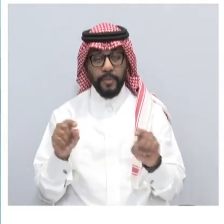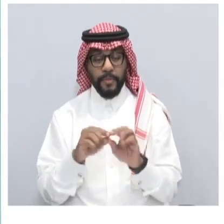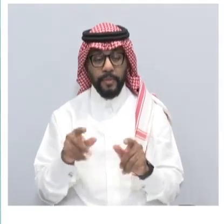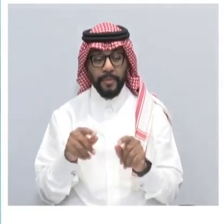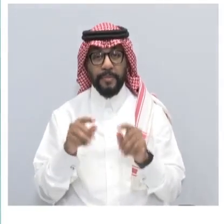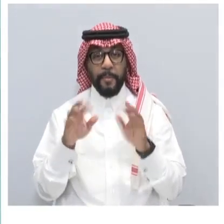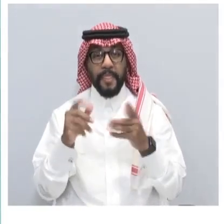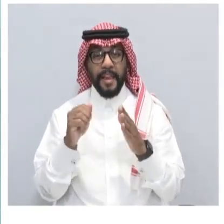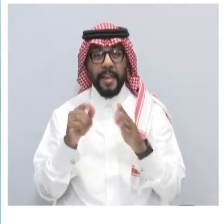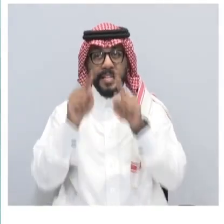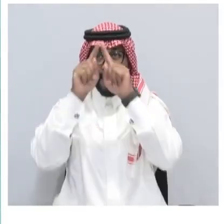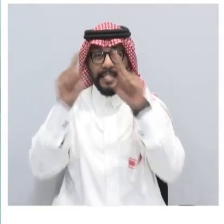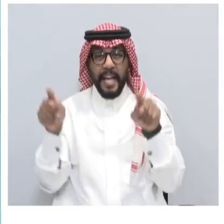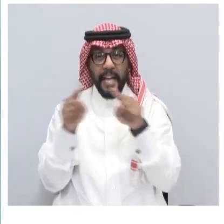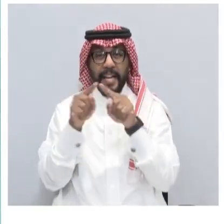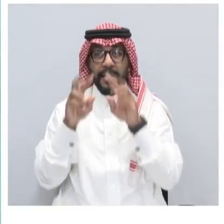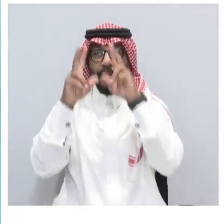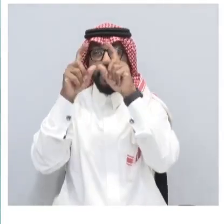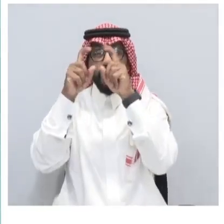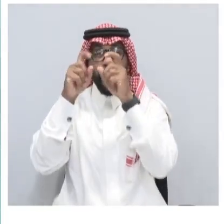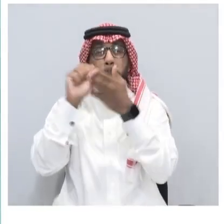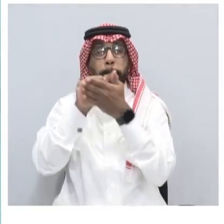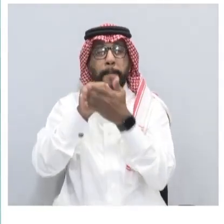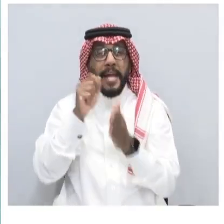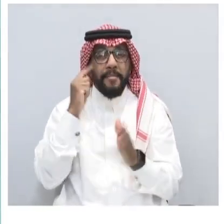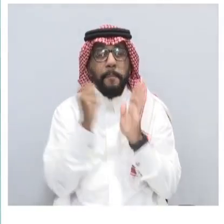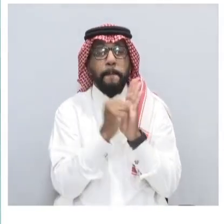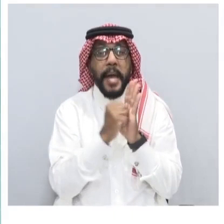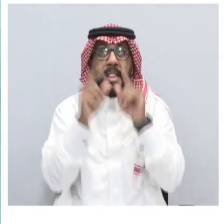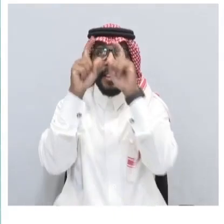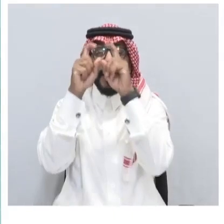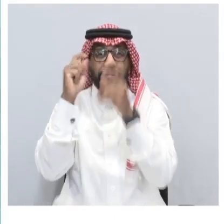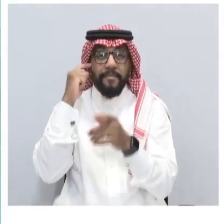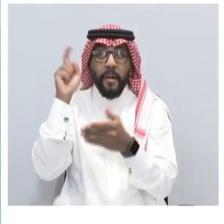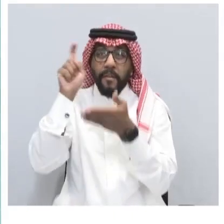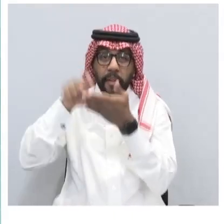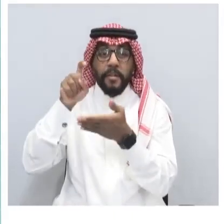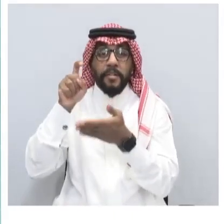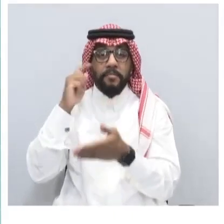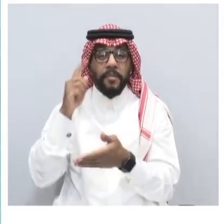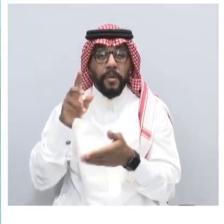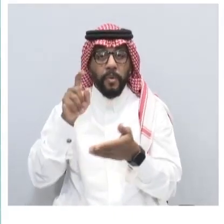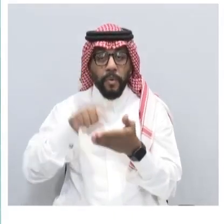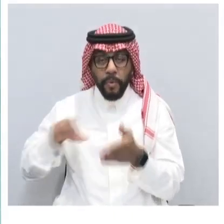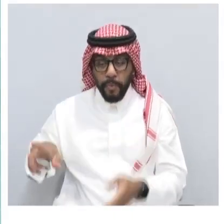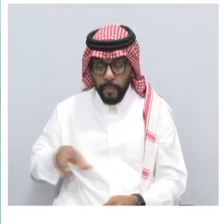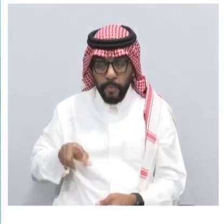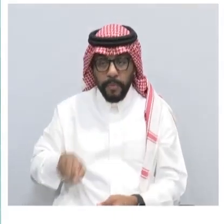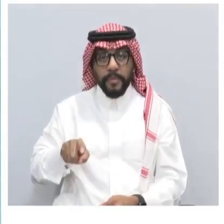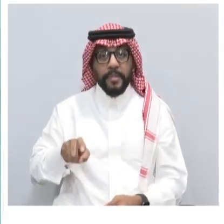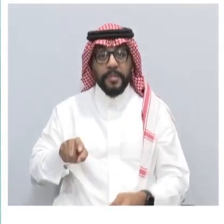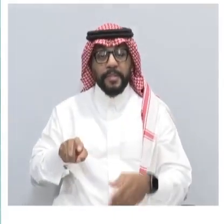الطلاب على رقم واحد فنستطيع من خلال وضع المؤشر على هذه الايقونه ثم ننقر بزر الايسر